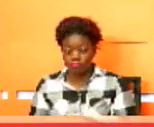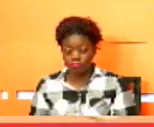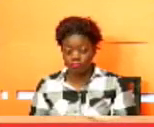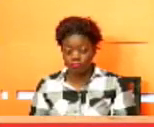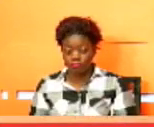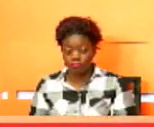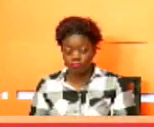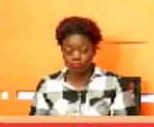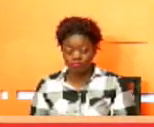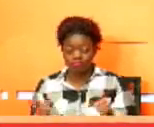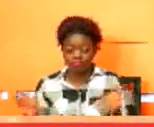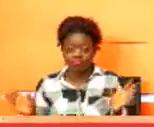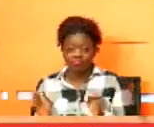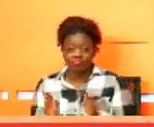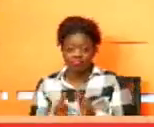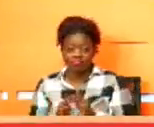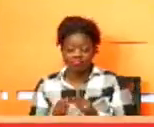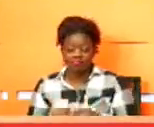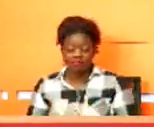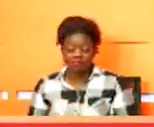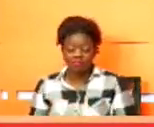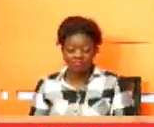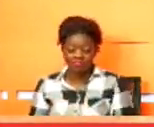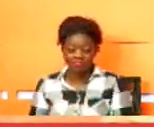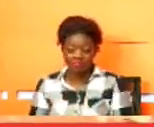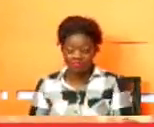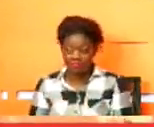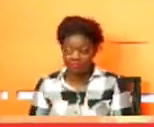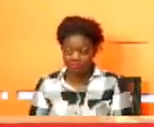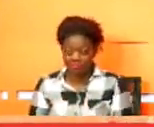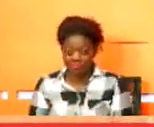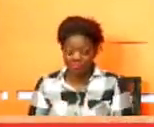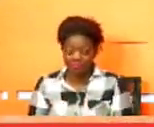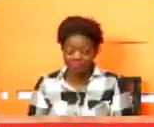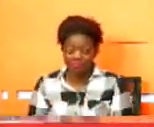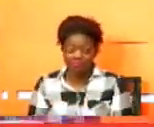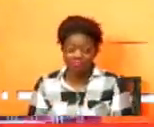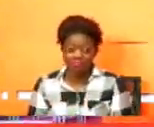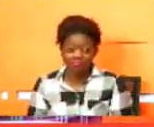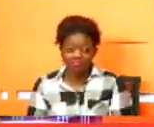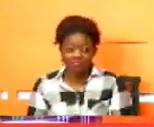ataano. Yudaya Namyalo nera bina nantale bakusakidde eggulu lino ku Lwabukedde TV.